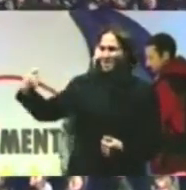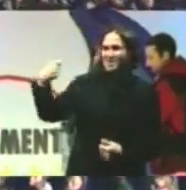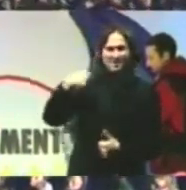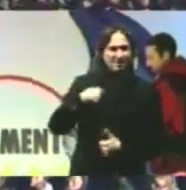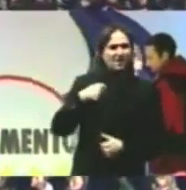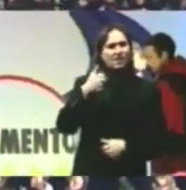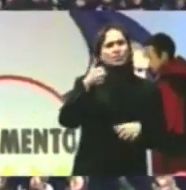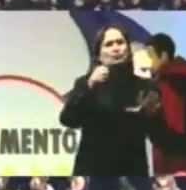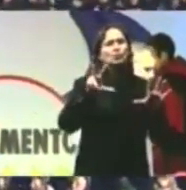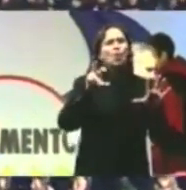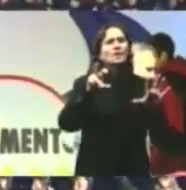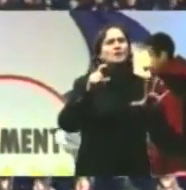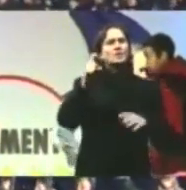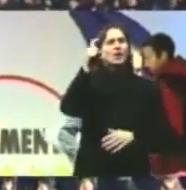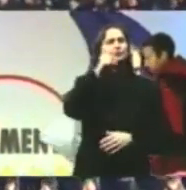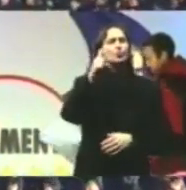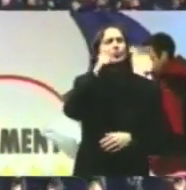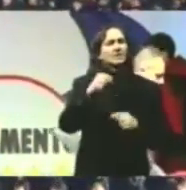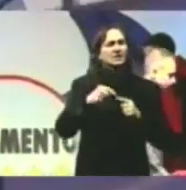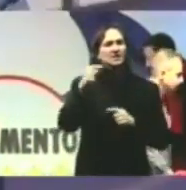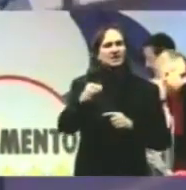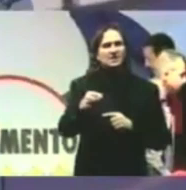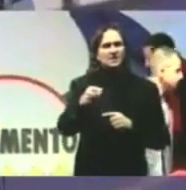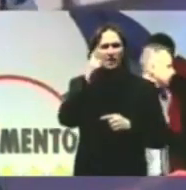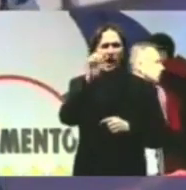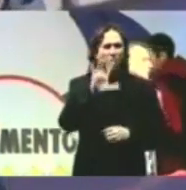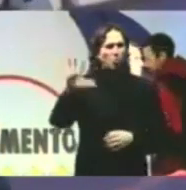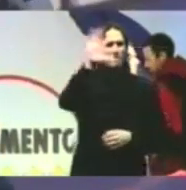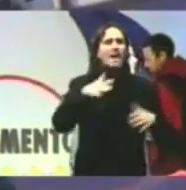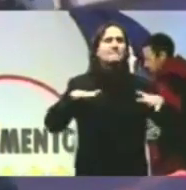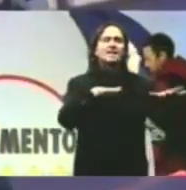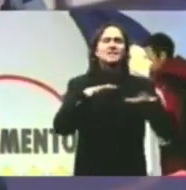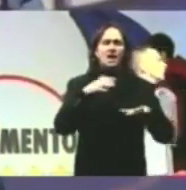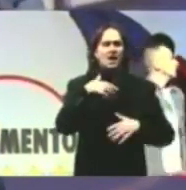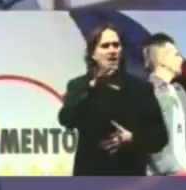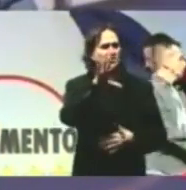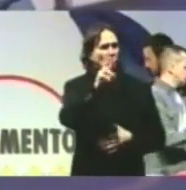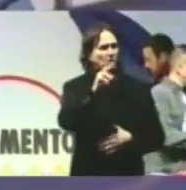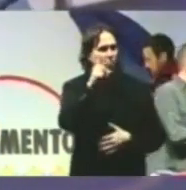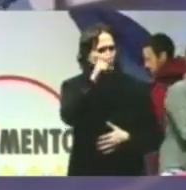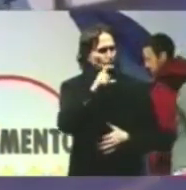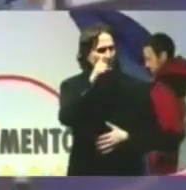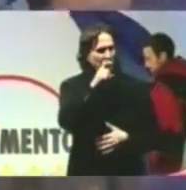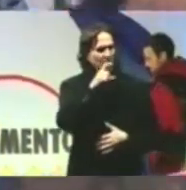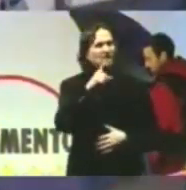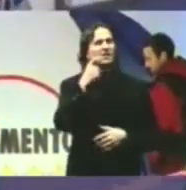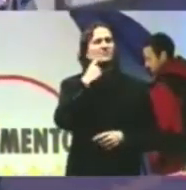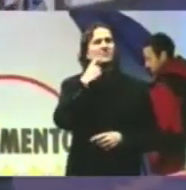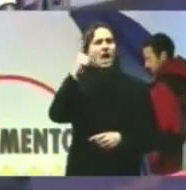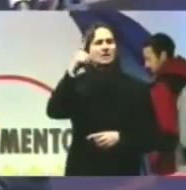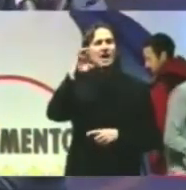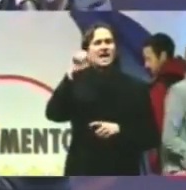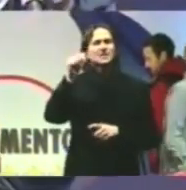perché la media europea è a 52, se voi andate in Finlandia e in Estonia la media è 17